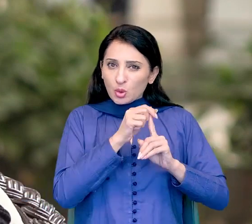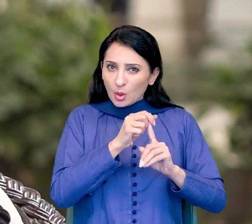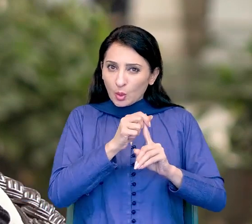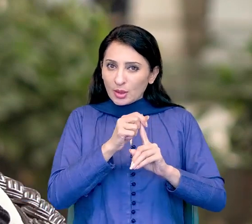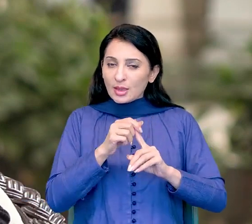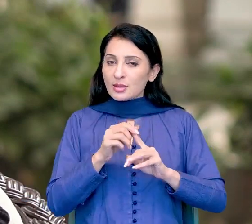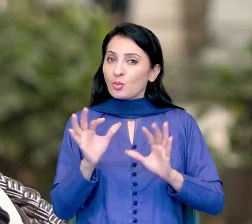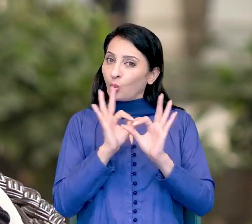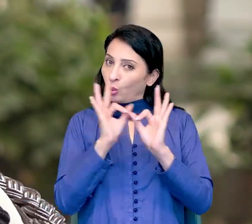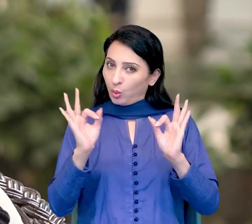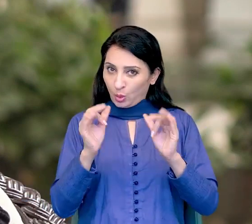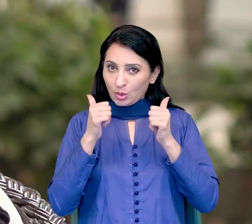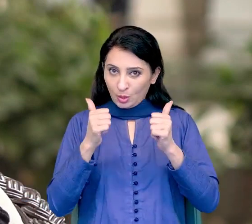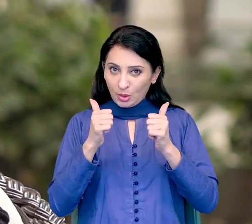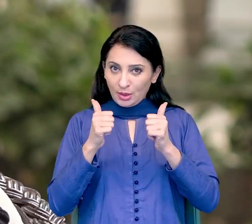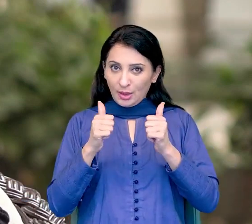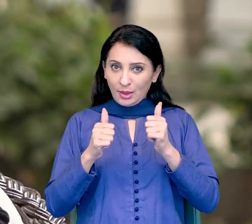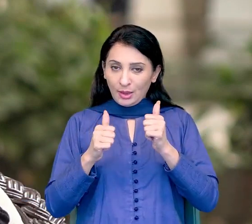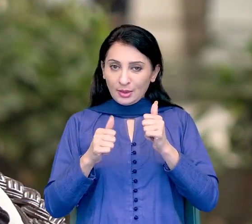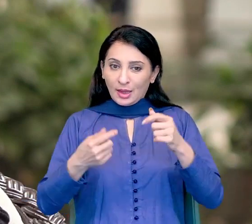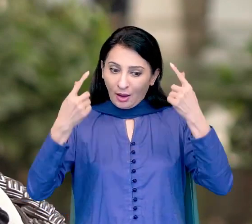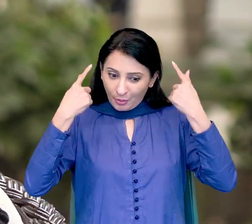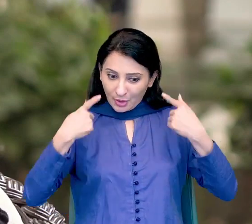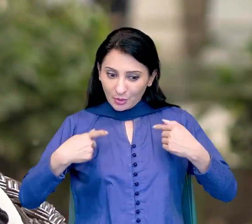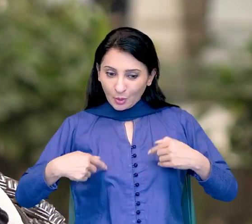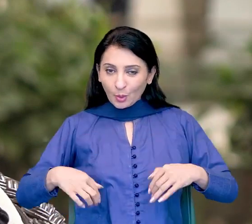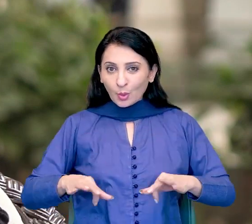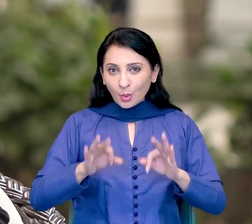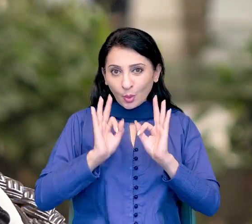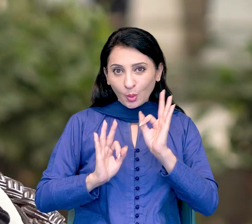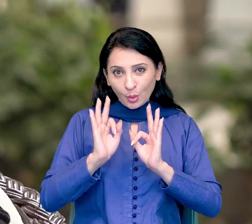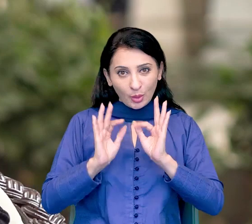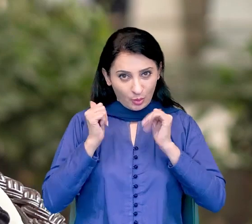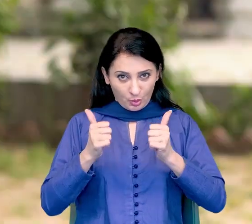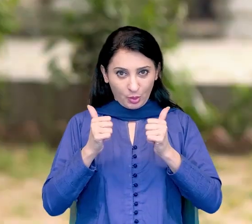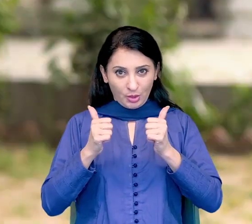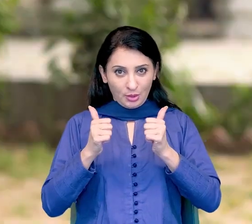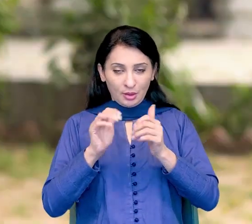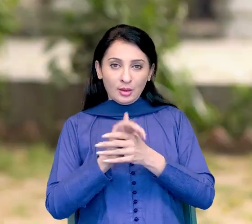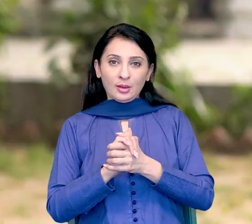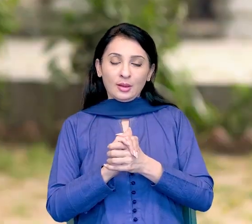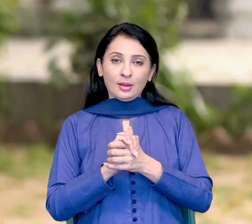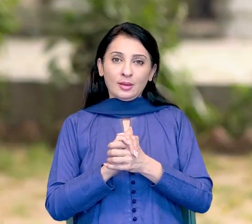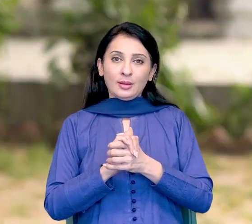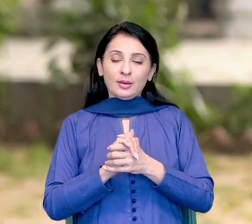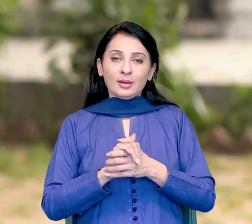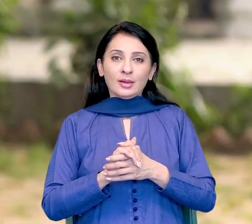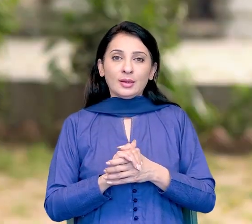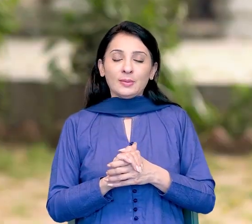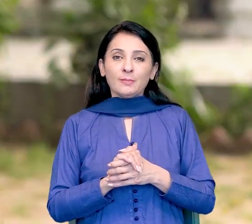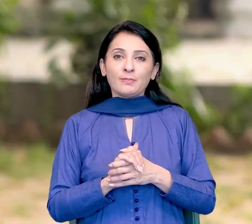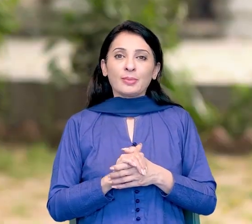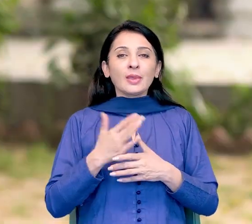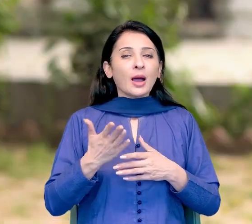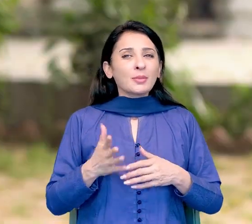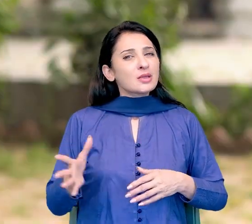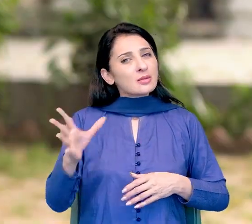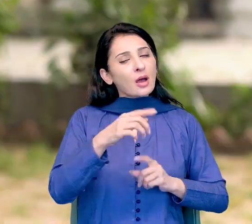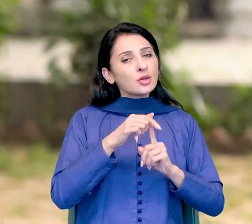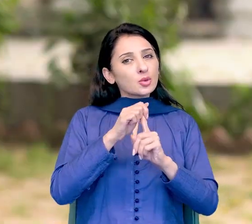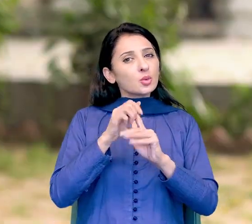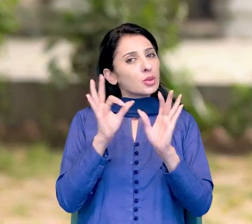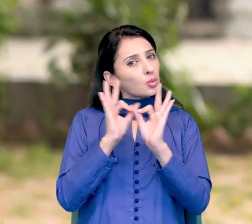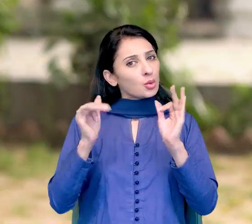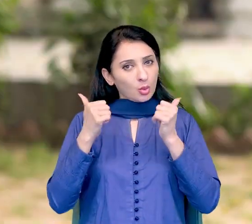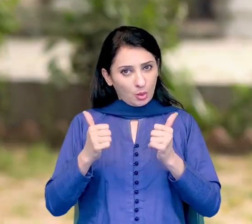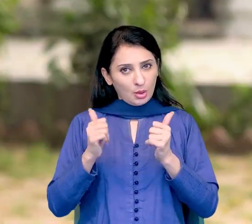ڈز اٹ پرووائڈ یو دا نیوٹریئنٹس ٹو اسٹے ہیلتھی، ٹو تھرائیو، ٹو گرو؟ اس سے آپ کی ساری نیڈس پوری ہوتی ہیں؟ اس میں جنک